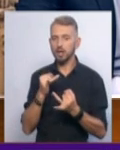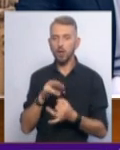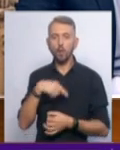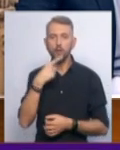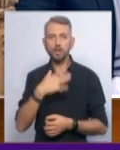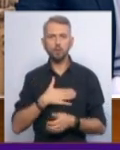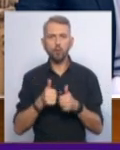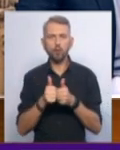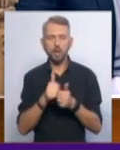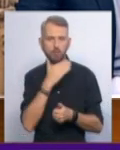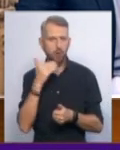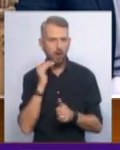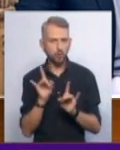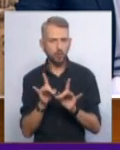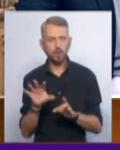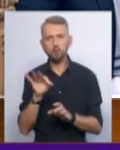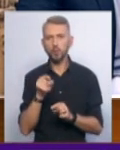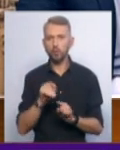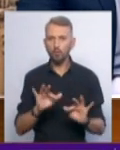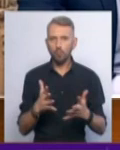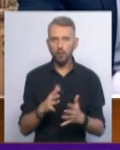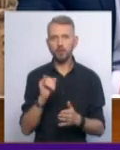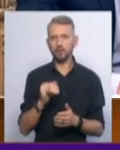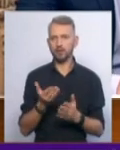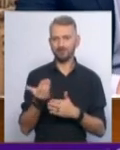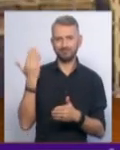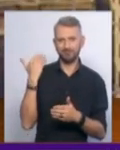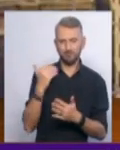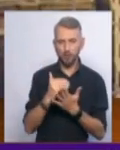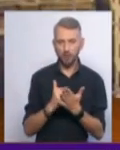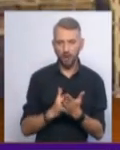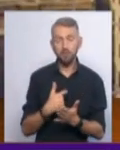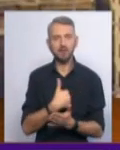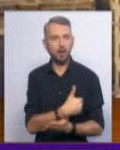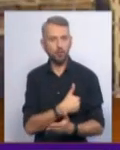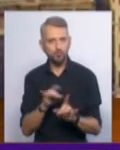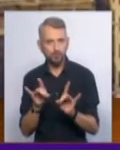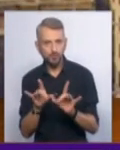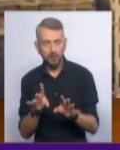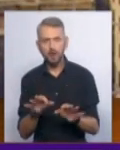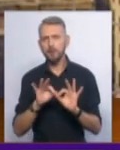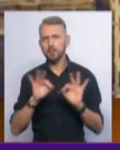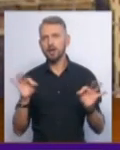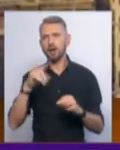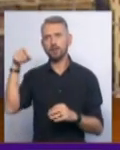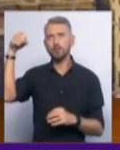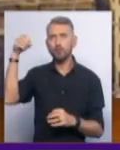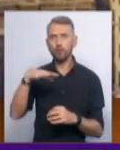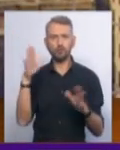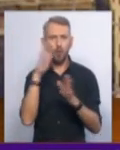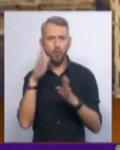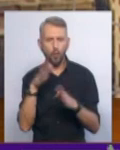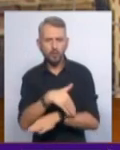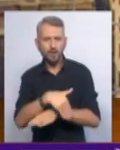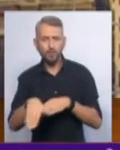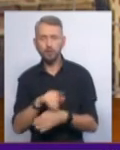дуже багато про цю подію і в НІУ Мегаполісі. І я хочу заакцентувати увагу. Будь ласка, така прекрасна сонячна погода на вулиці. Обов'язково